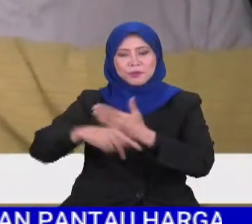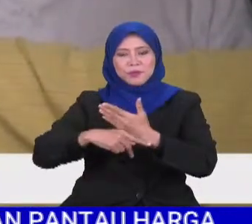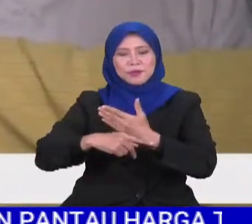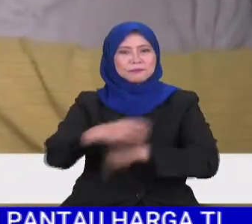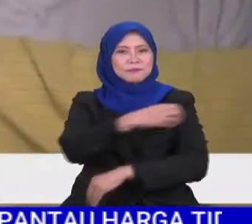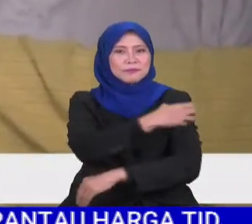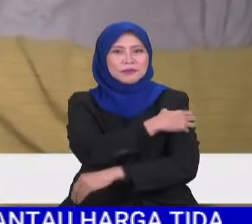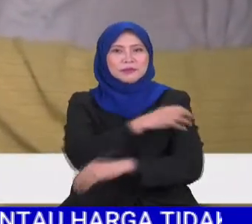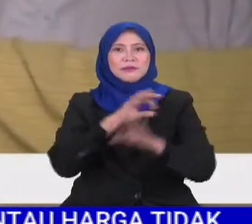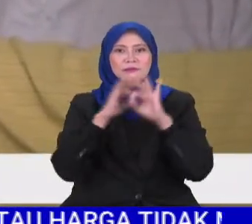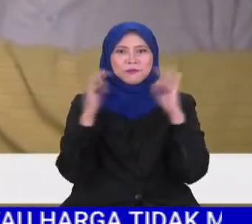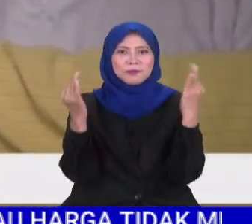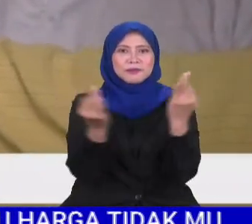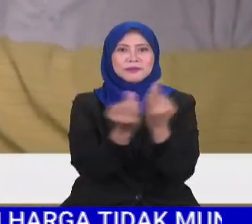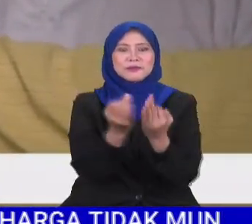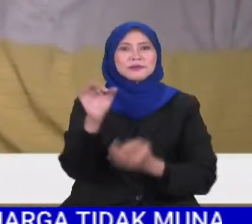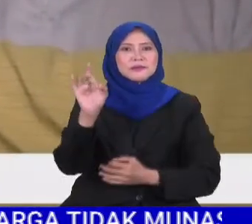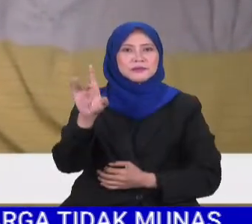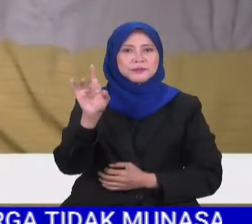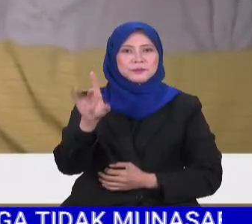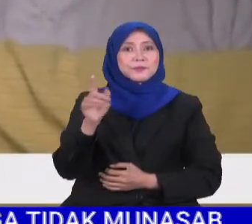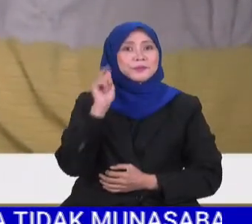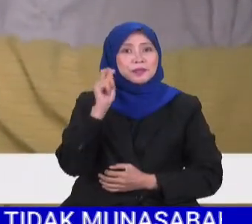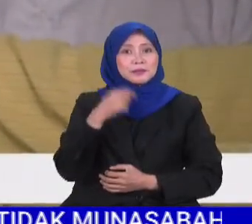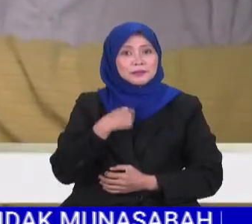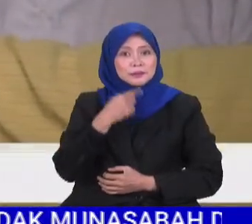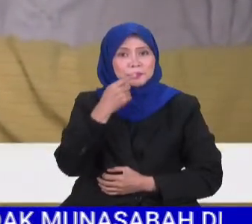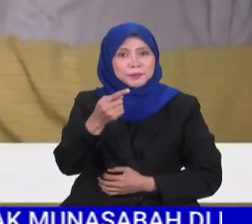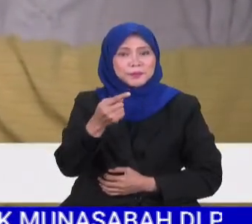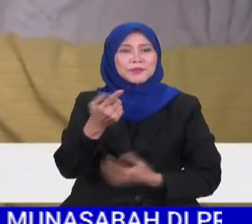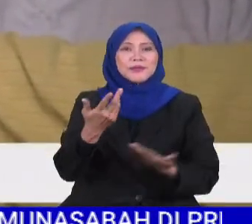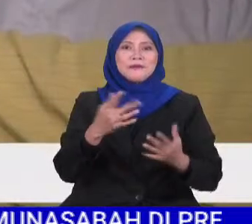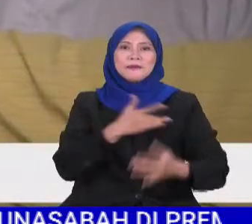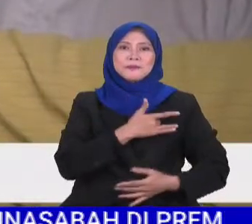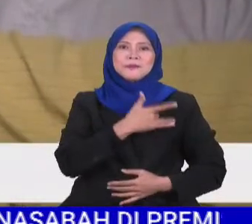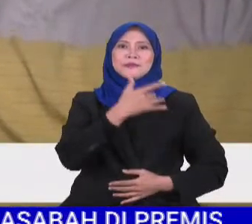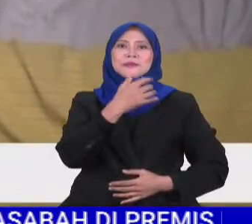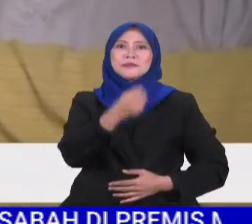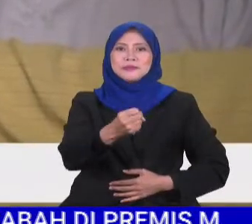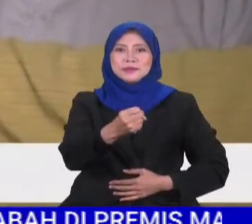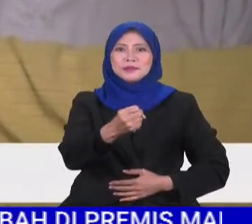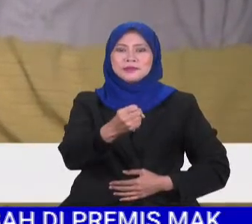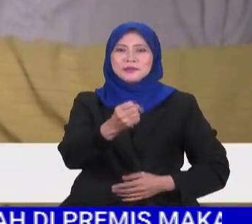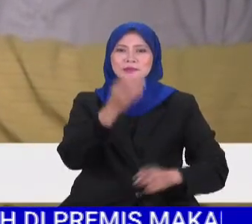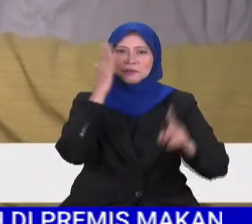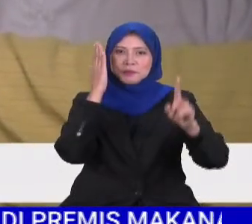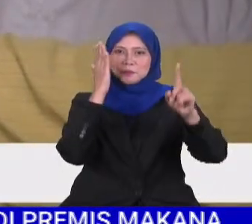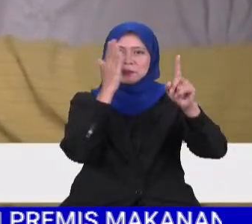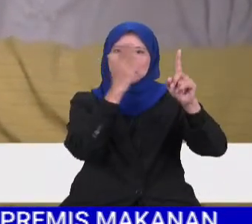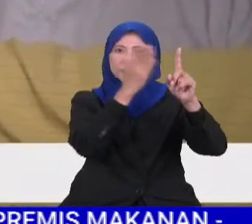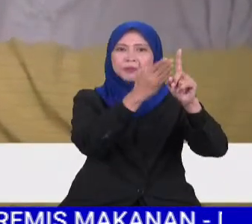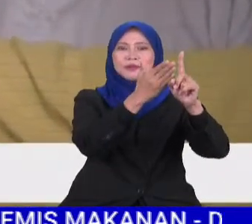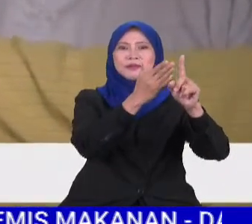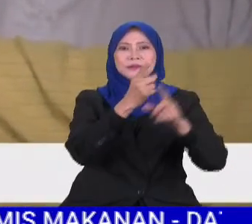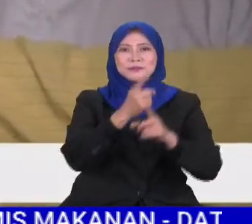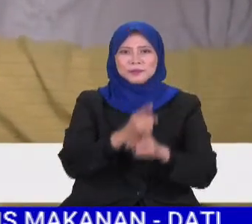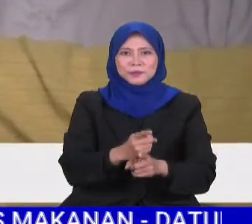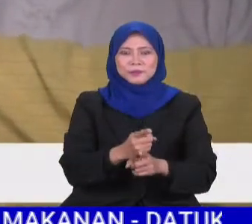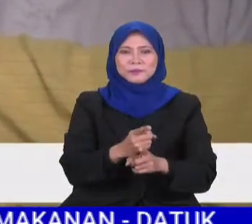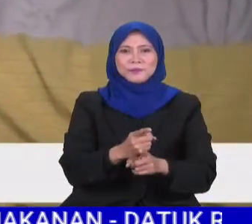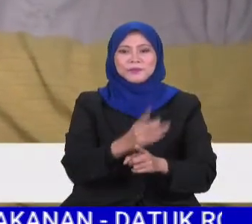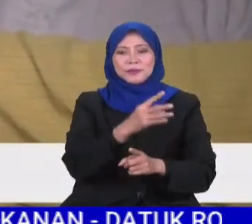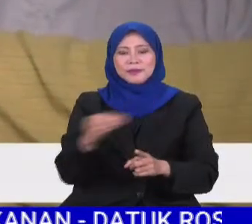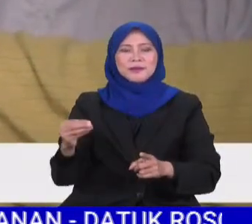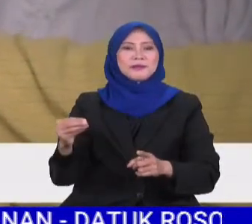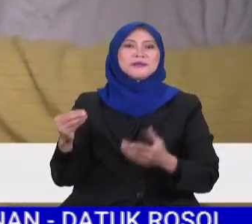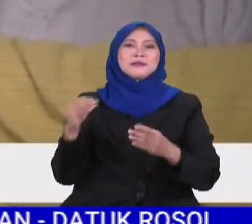pemerkasaan keluarga insya-allah yang saya sebutkan tadi bermula dengan Akidah yang lurus dan benar kemudian syariat yang dapat